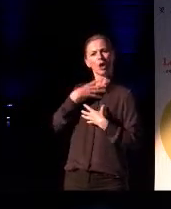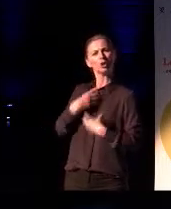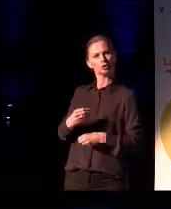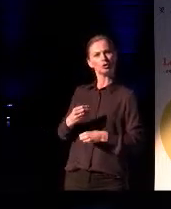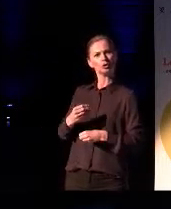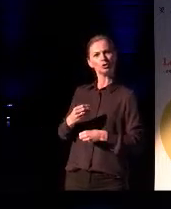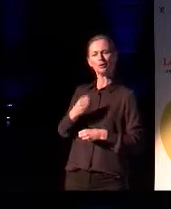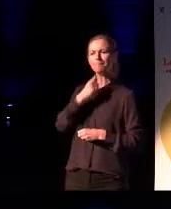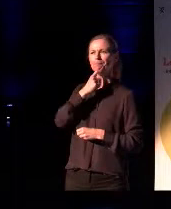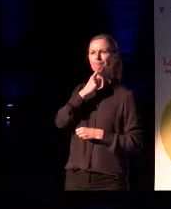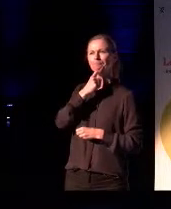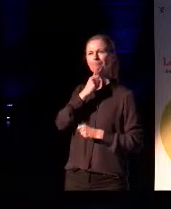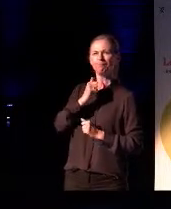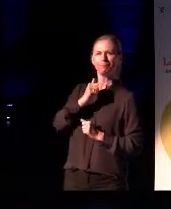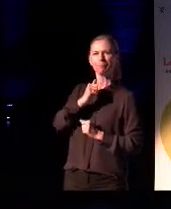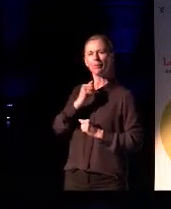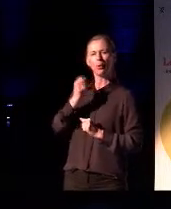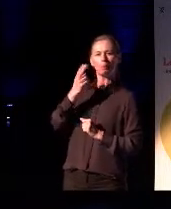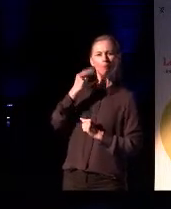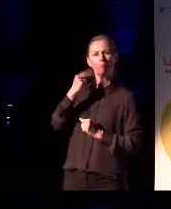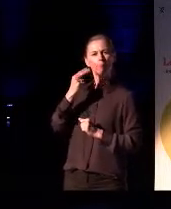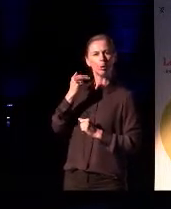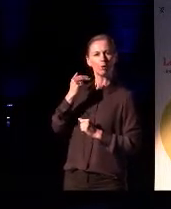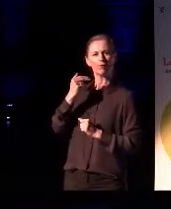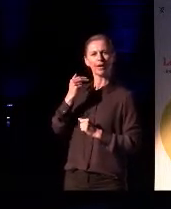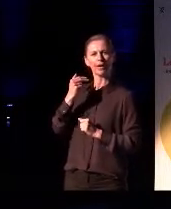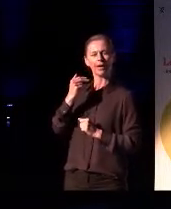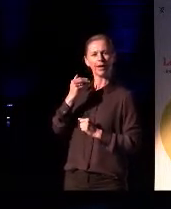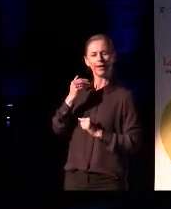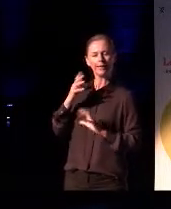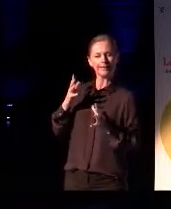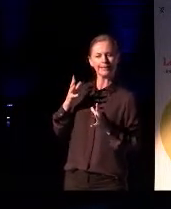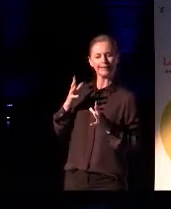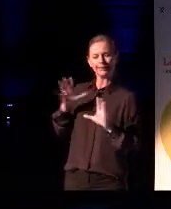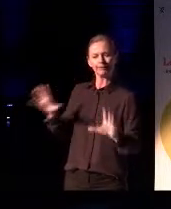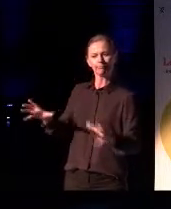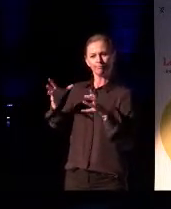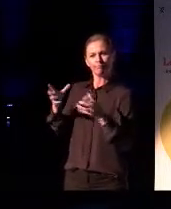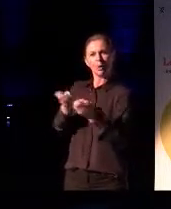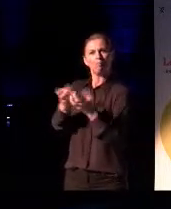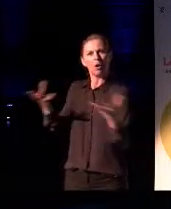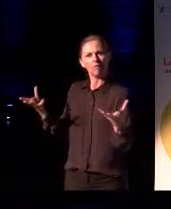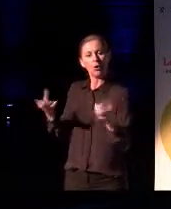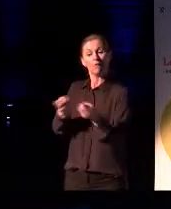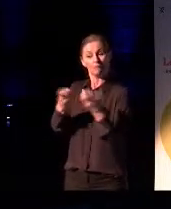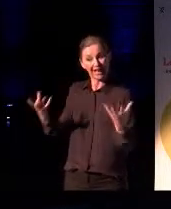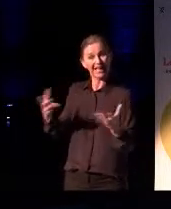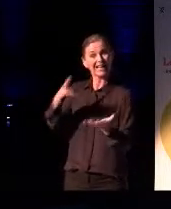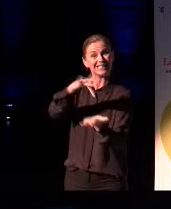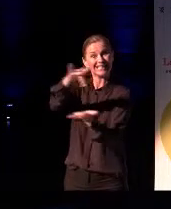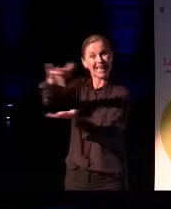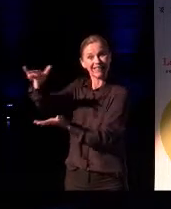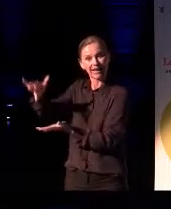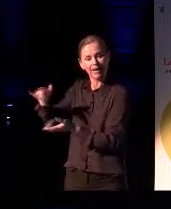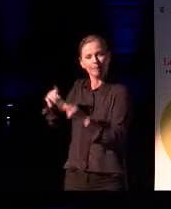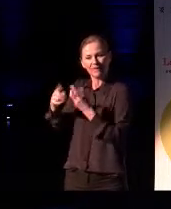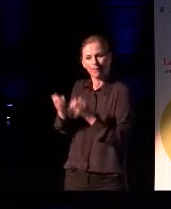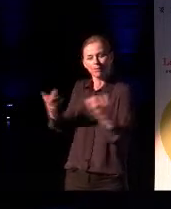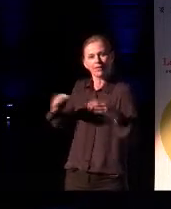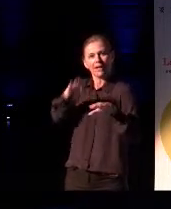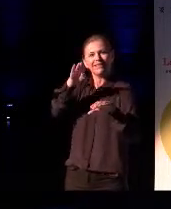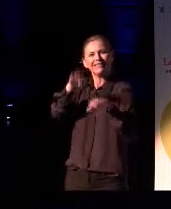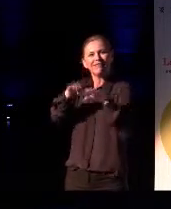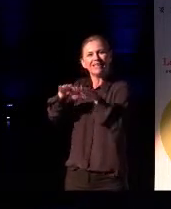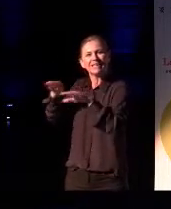til å se på om vi kan få et større mangfold, både flere plasser og et større mangfold på